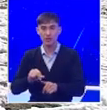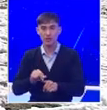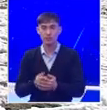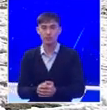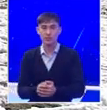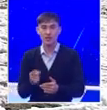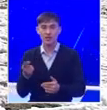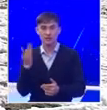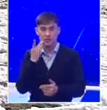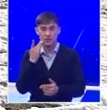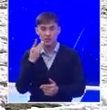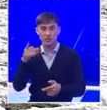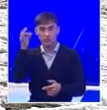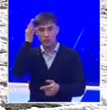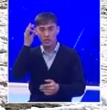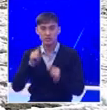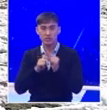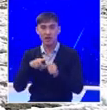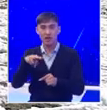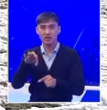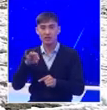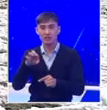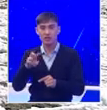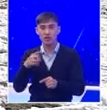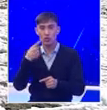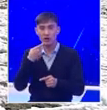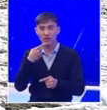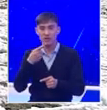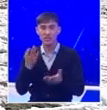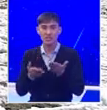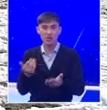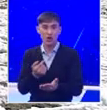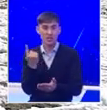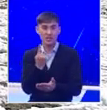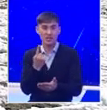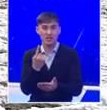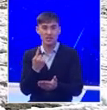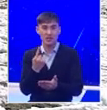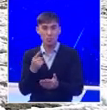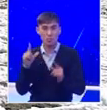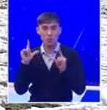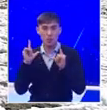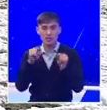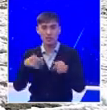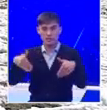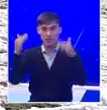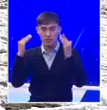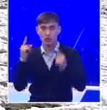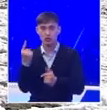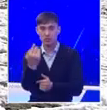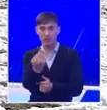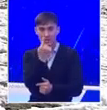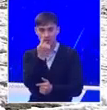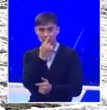я всегда вспоминаю слова леонардо да винчи который говорил что если ты хоть раз один полетаешь в небе что твои глаза